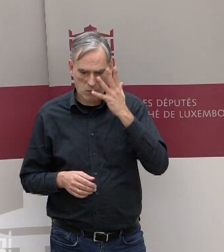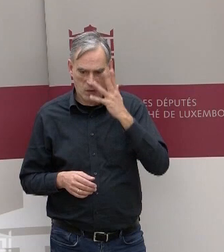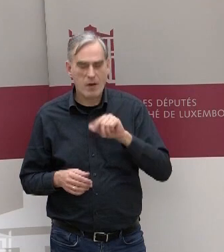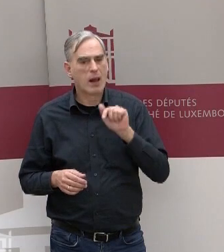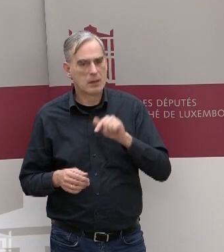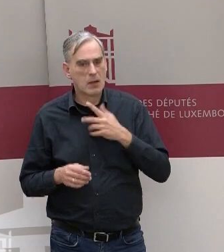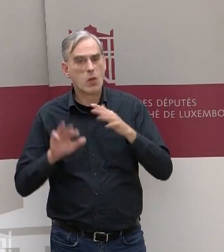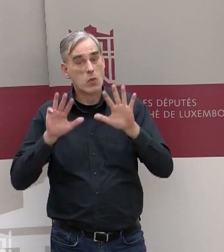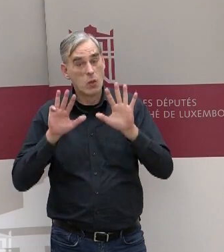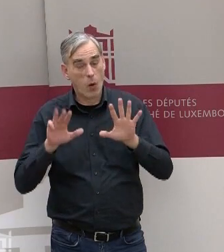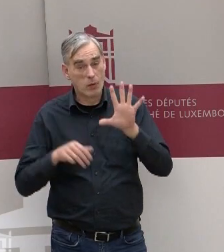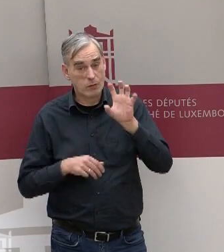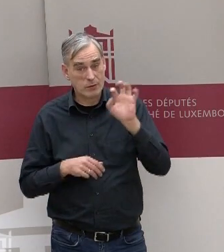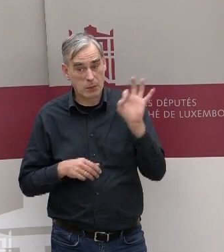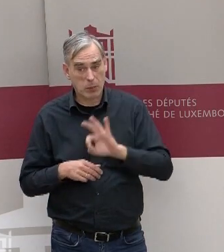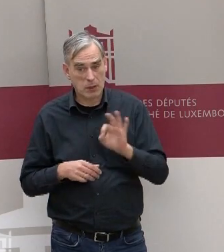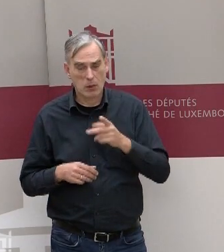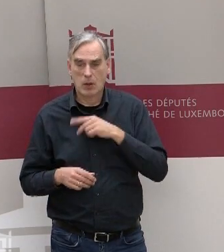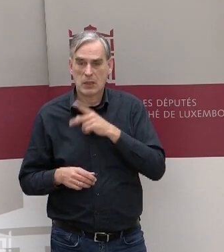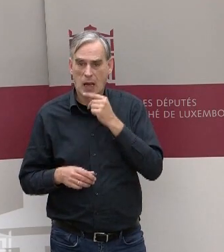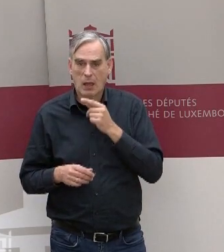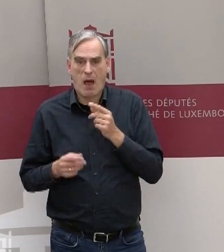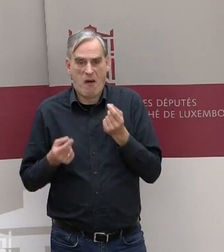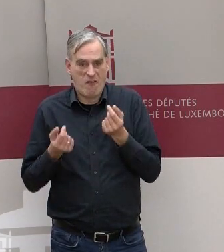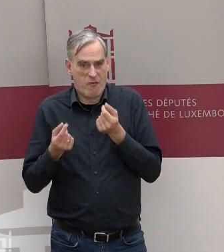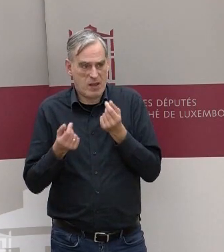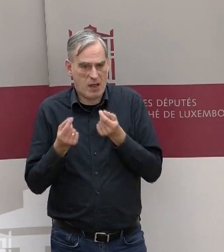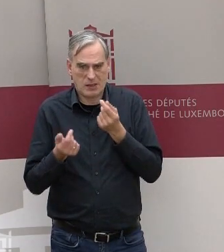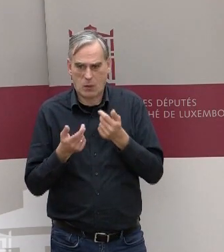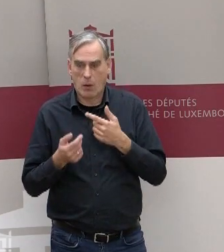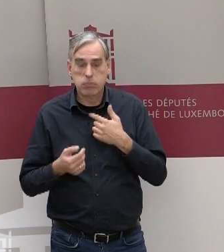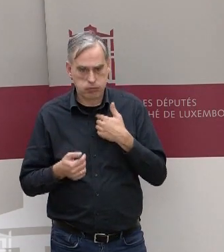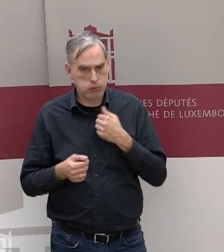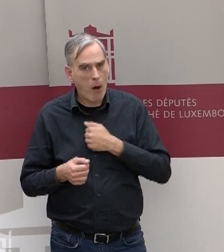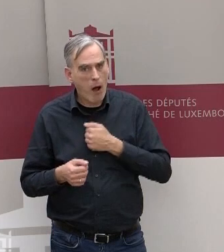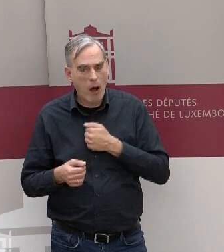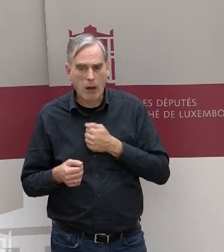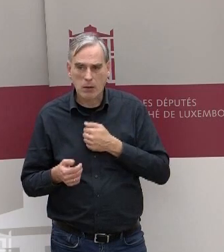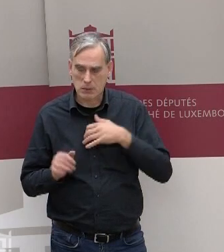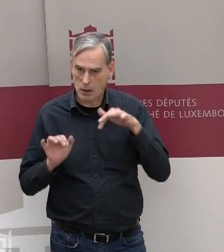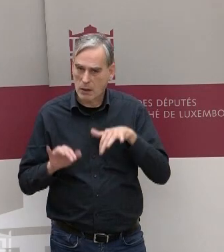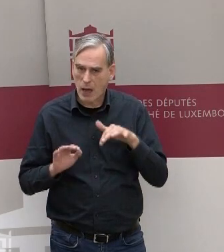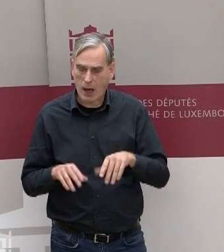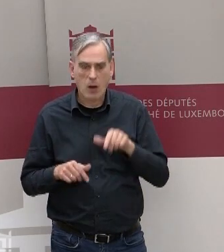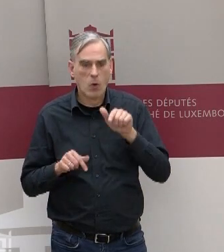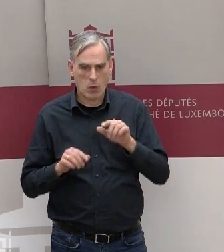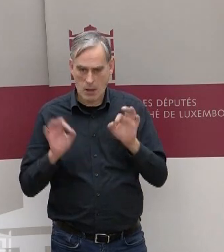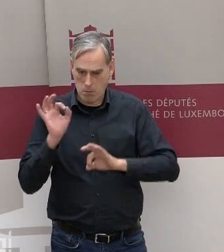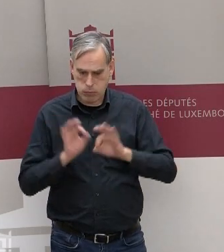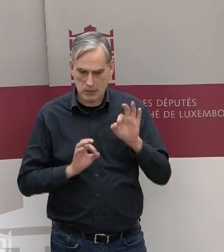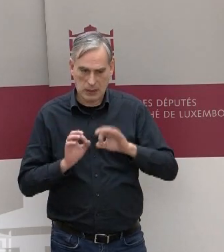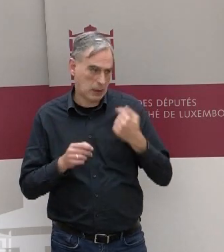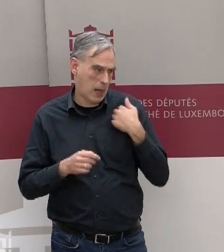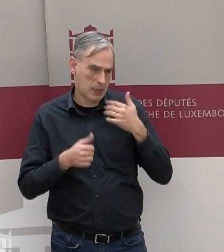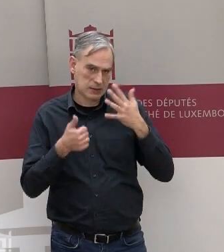59% finanziell Ängste haben. Und noch heute aus dem Tor an den letzten 6 Monaten geklommen. Ich